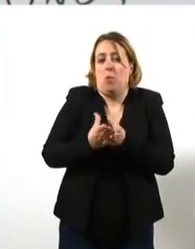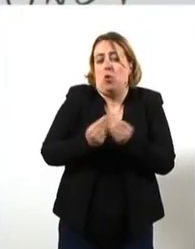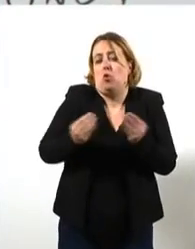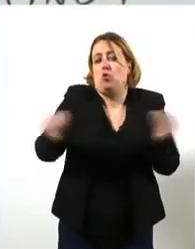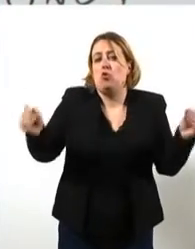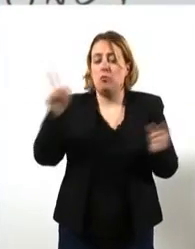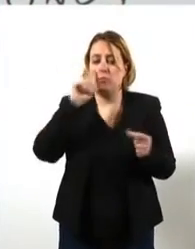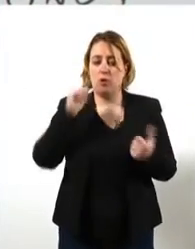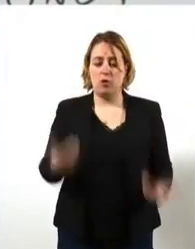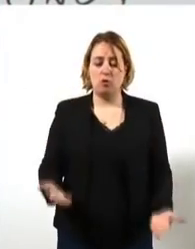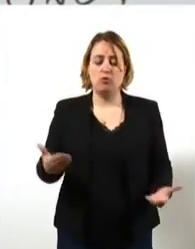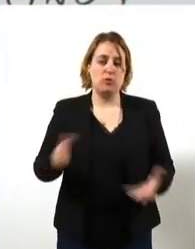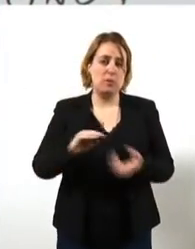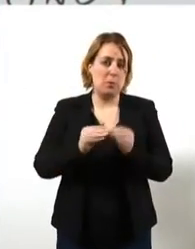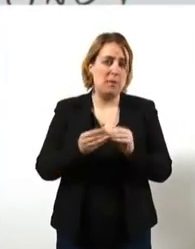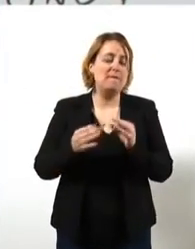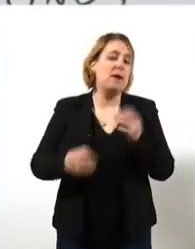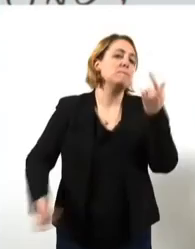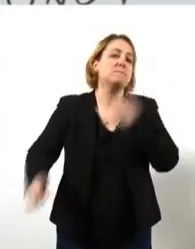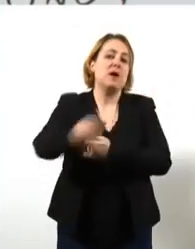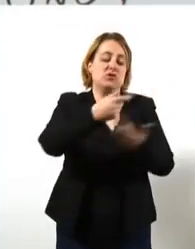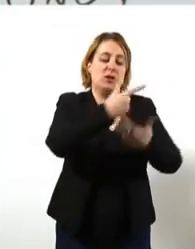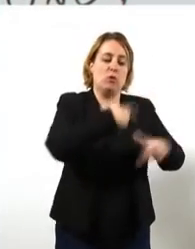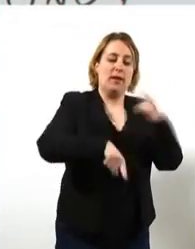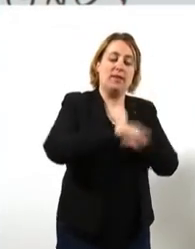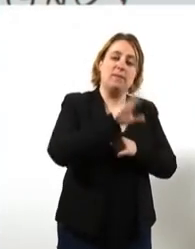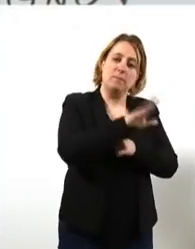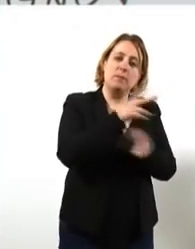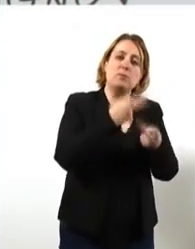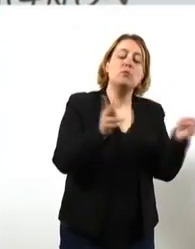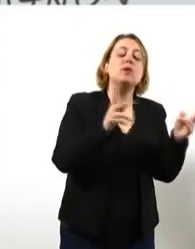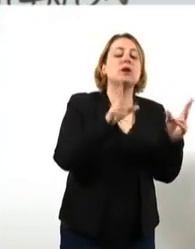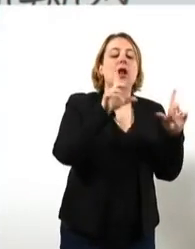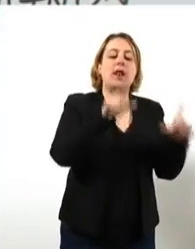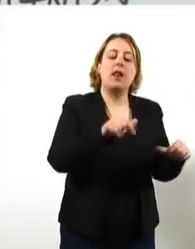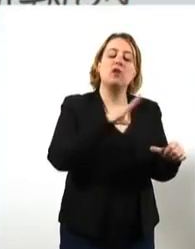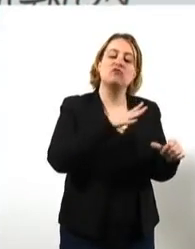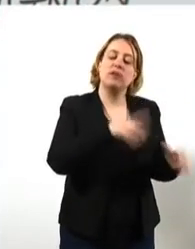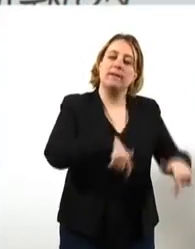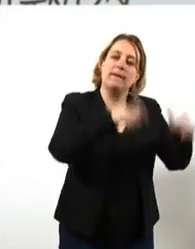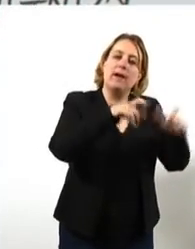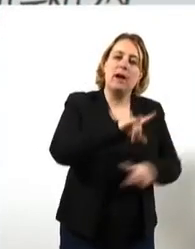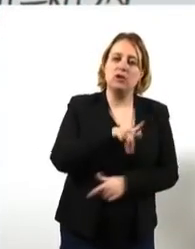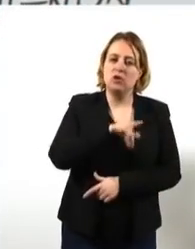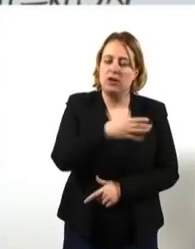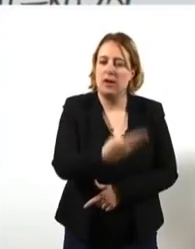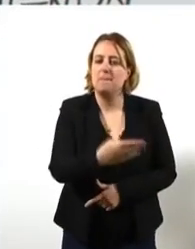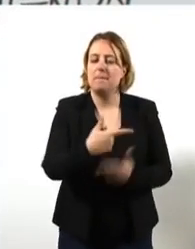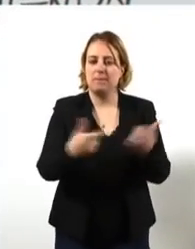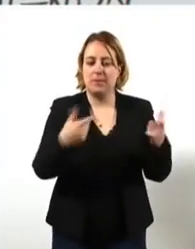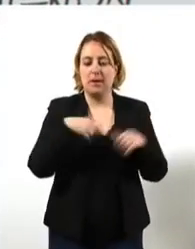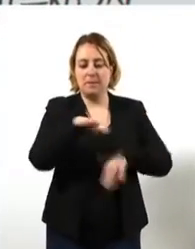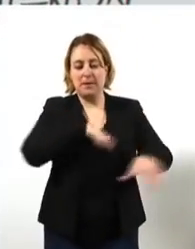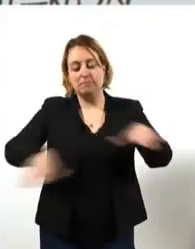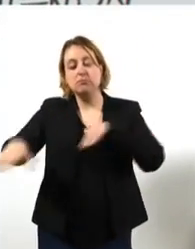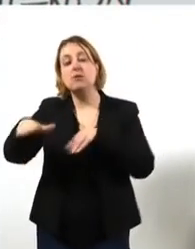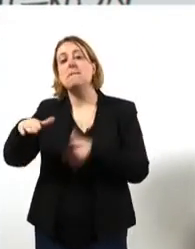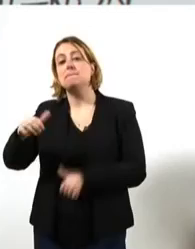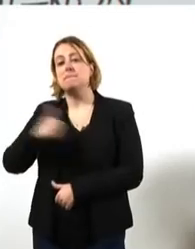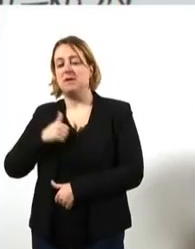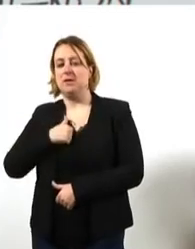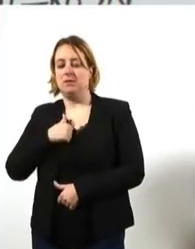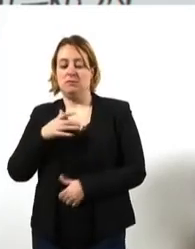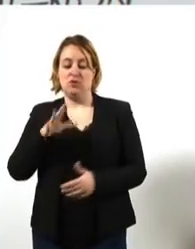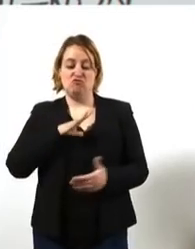dysfonctionnement. Aujourd'hui, on a un marché locatif public avec les bailleurs sociaux et de l'autre côté, un marché privé. Et en fait, on a